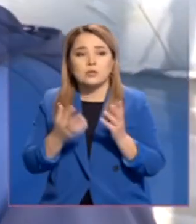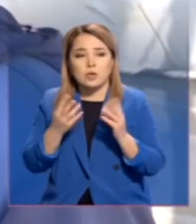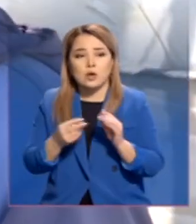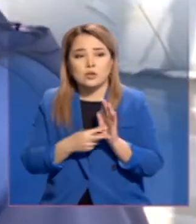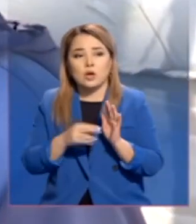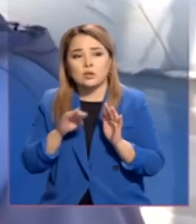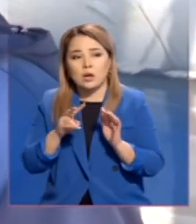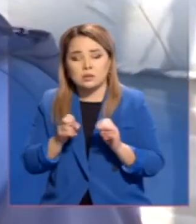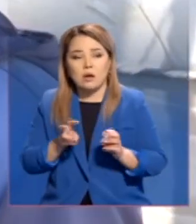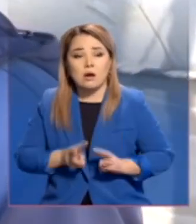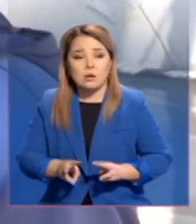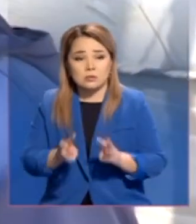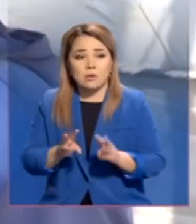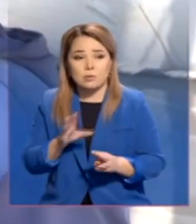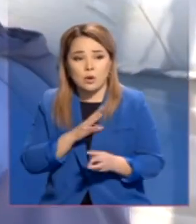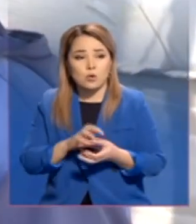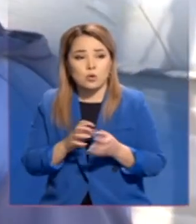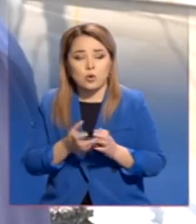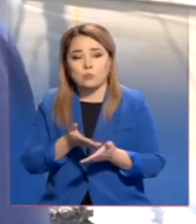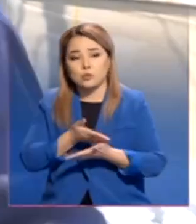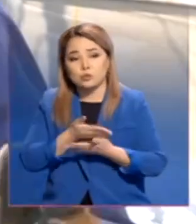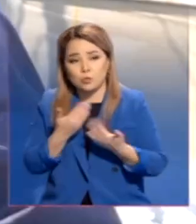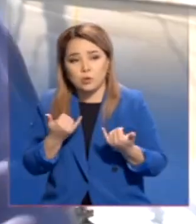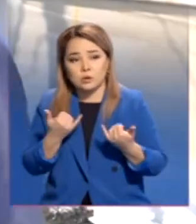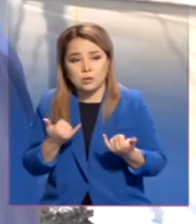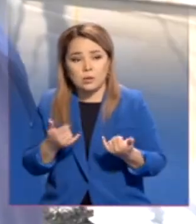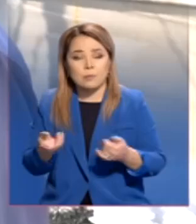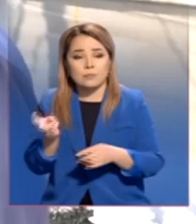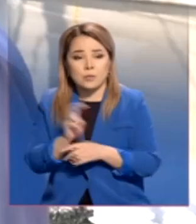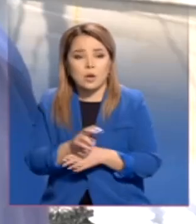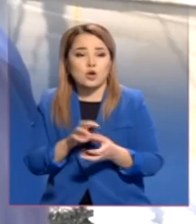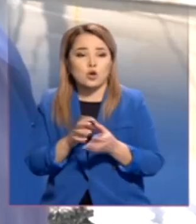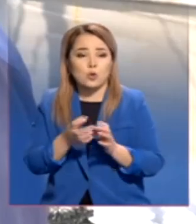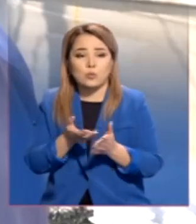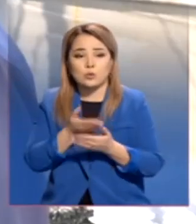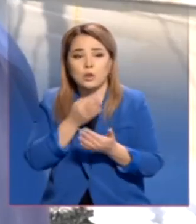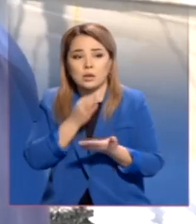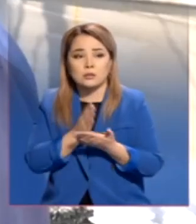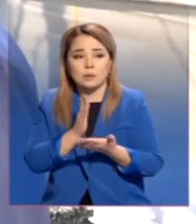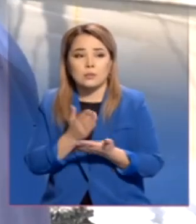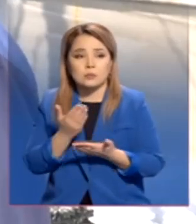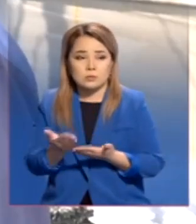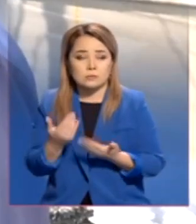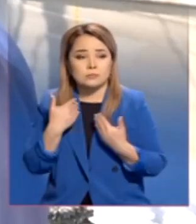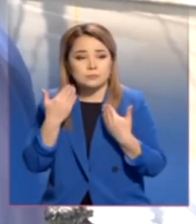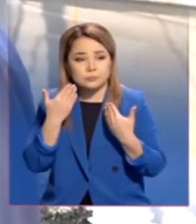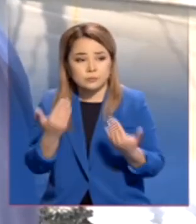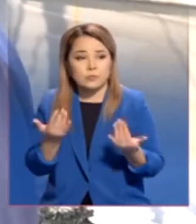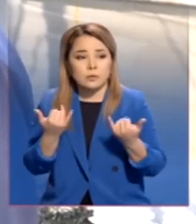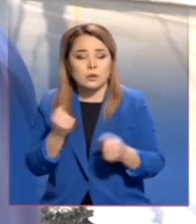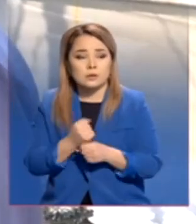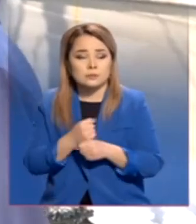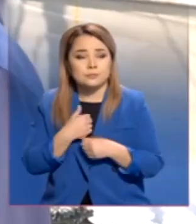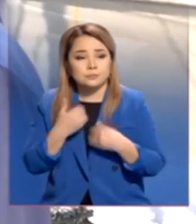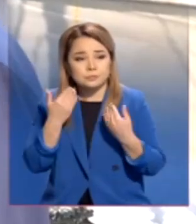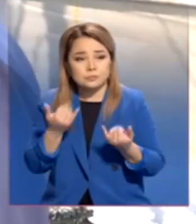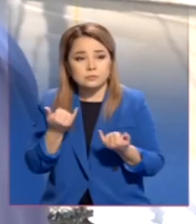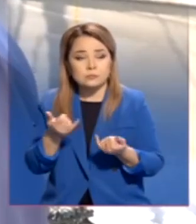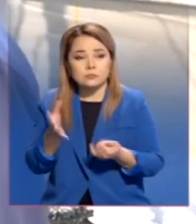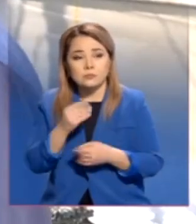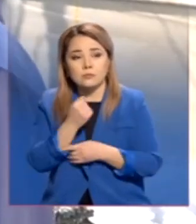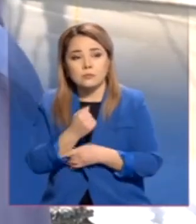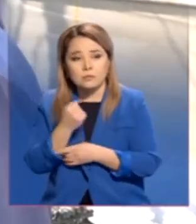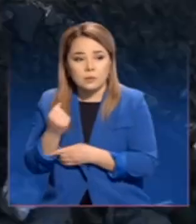көмір жағып жүретін едік. Көмір жоқ міне. Базға барсақ көмір жоқ дейді. Қазір енді не істерімізді білмей, қазір